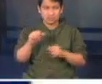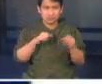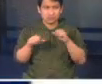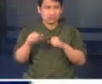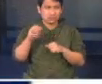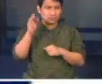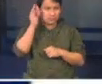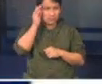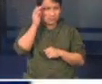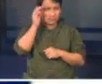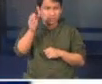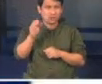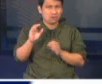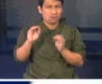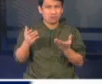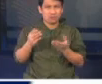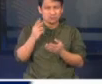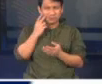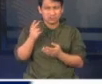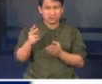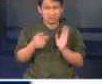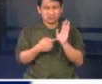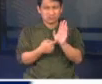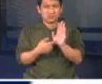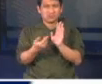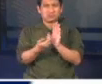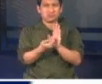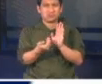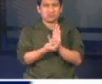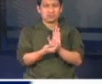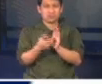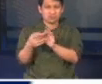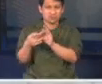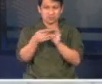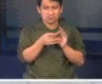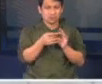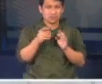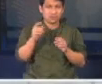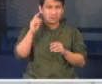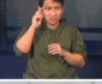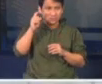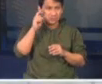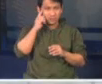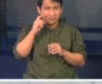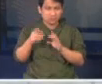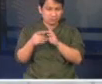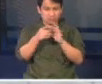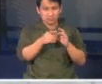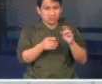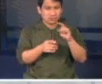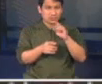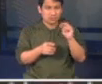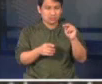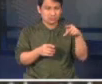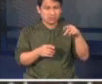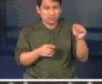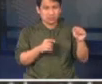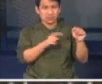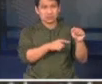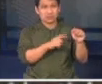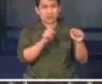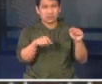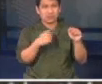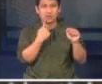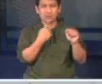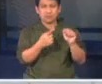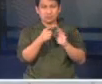Rance Castro, wala pa rin namang maipresentang ebidensyang nag-uugnay kay Zarate sa NPA. Pinuna rin nila ang